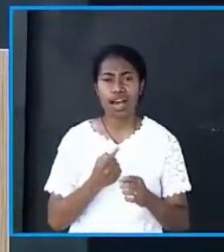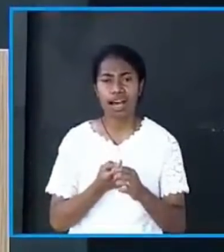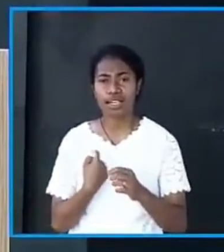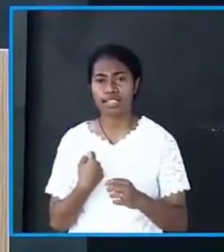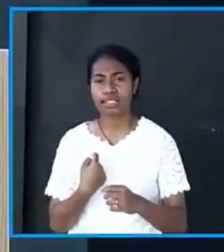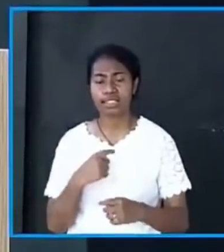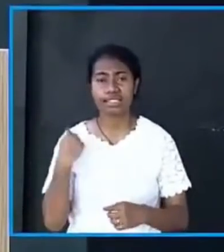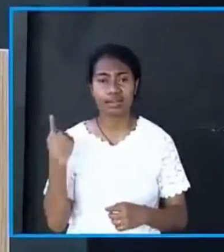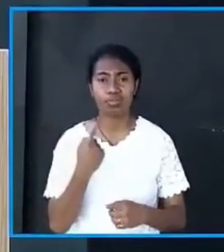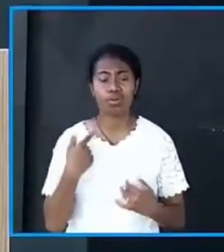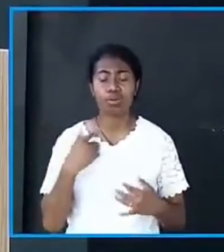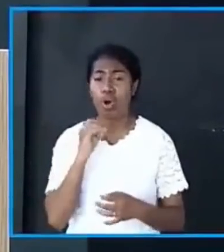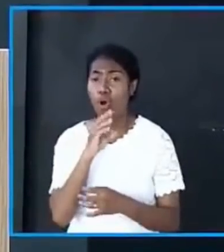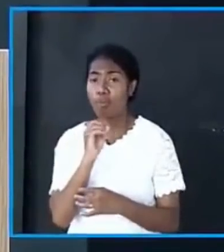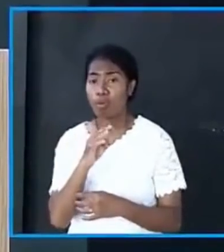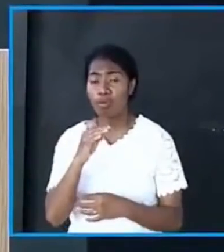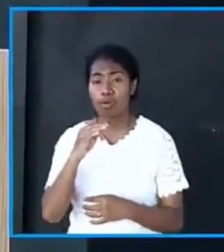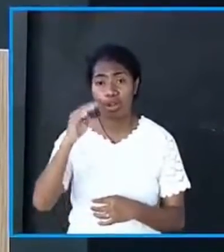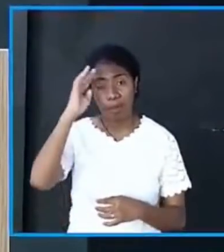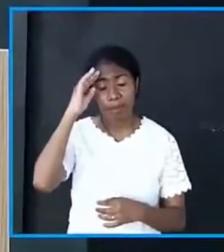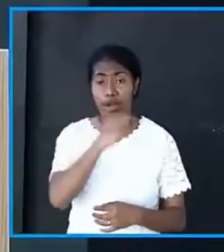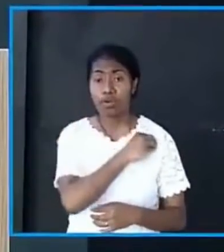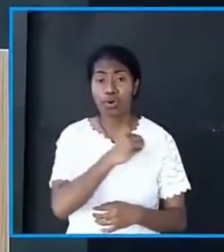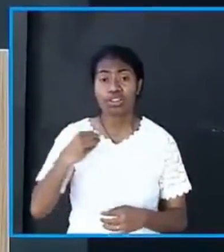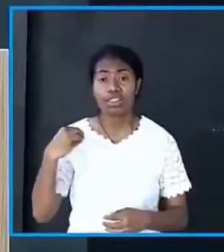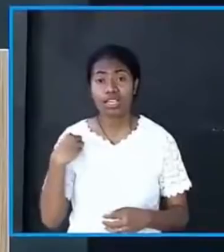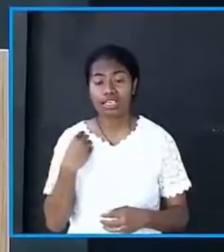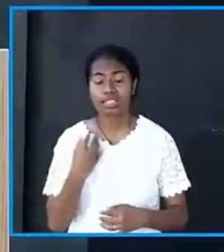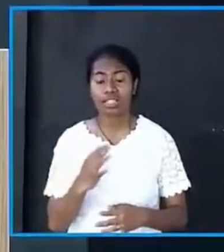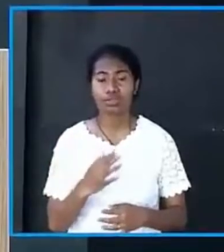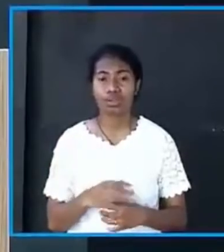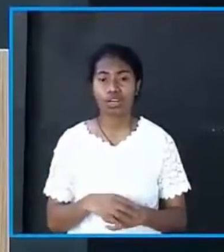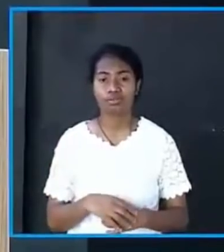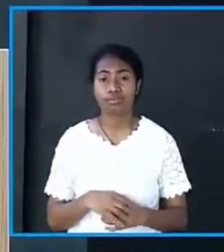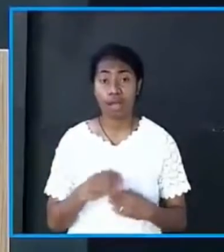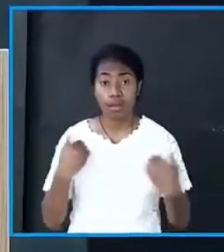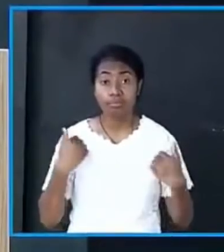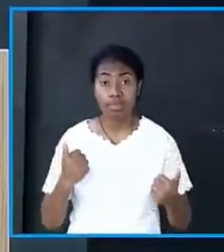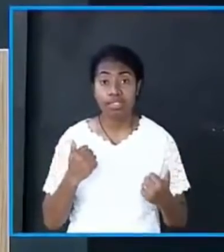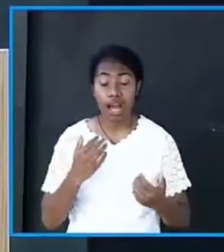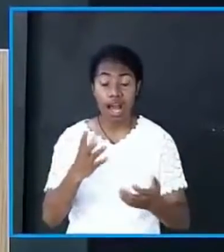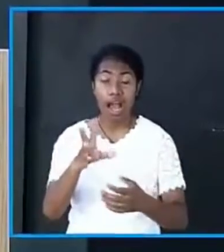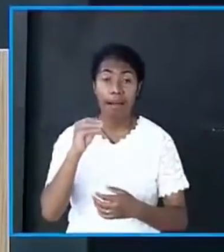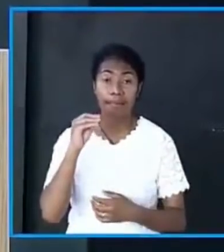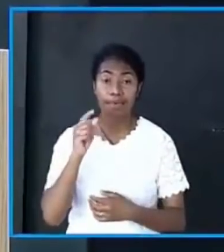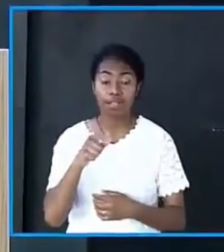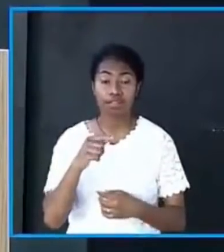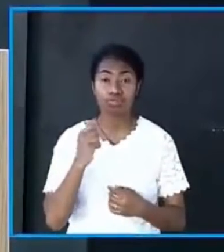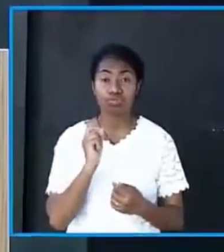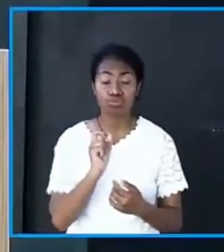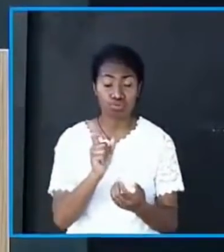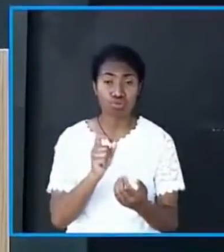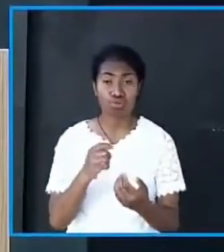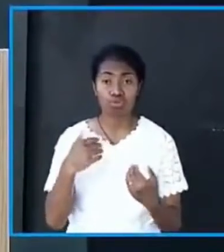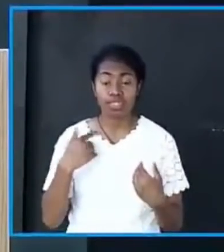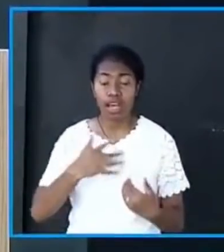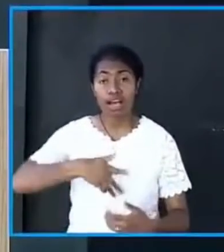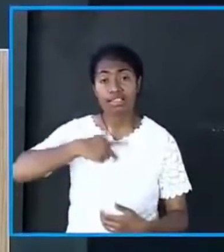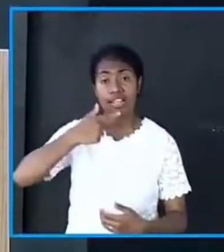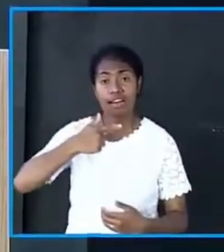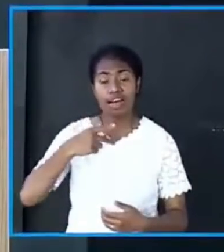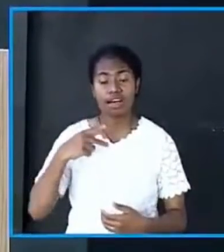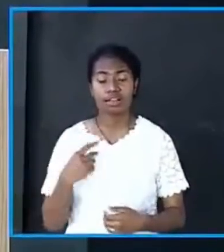saya belum ngomong sama Pak Dokter dua orang ini bagaimana cara tapi kita bisa ambil season untuk pas itu untuk menyadari